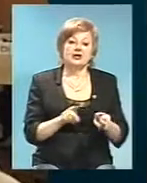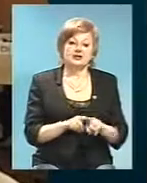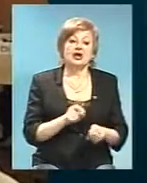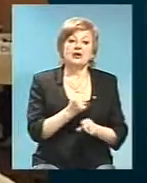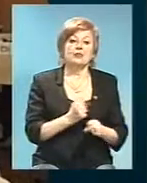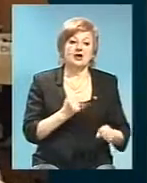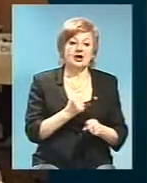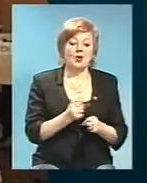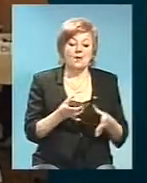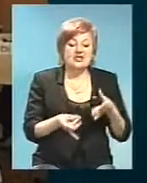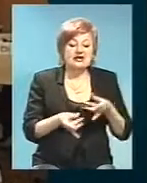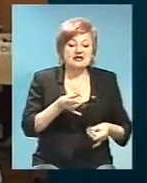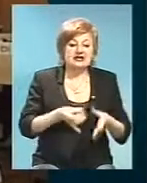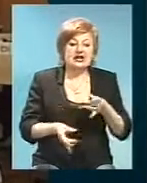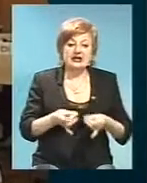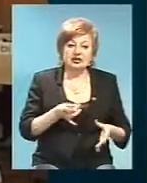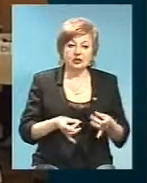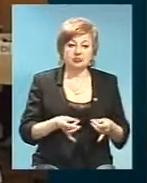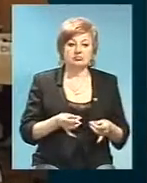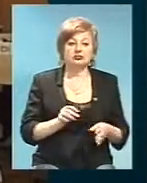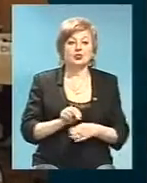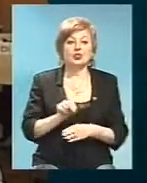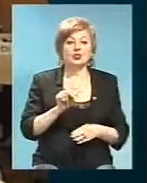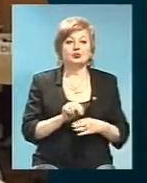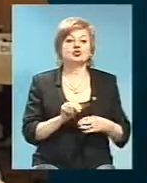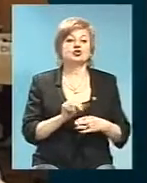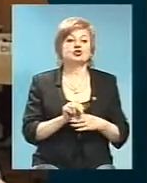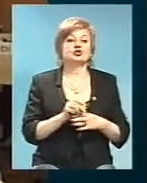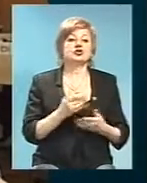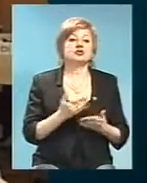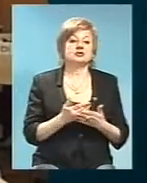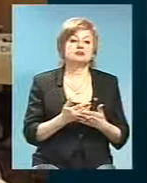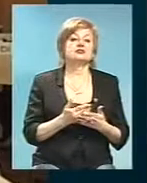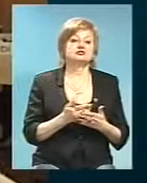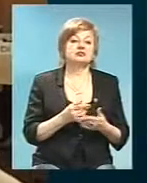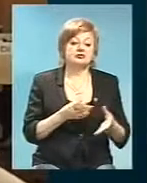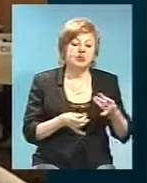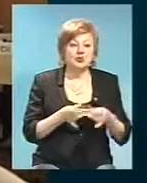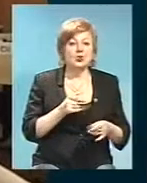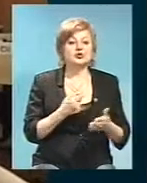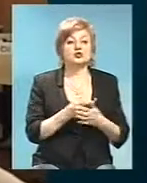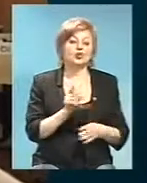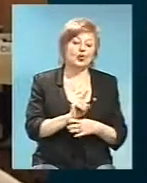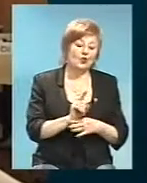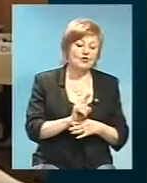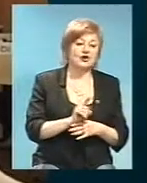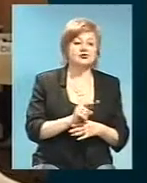працюємо з пластиліном, наприклад, при вивченні теми шкільні предмети ми з пластиліну робили олівець,